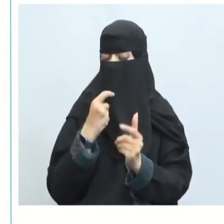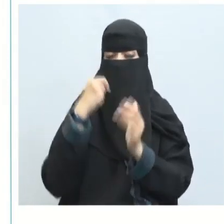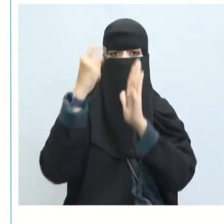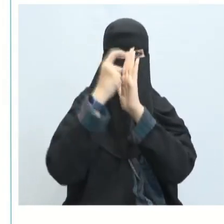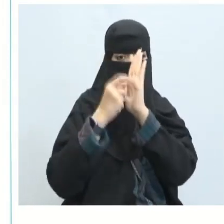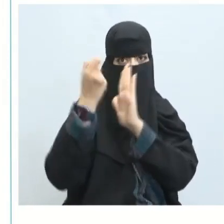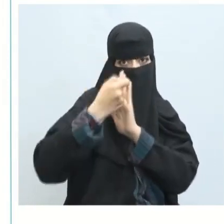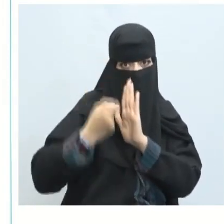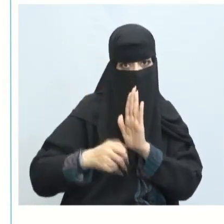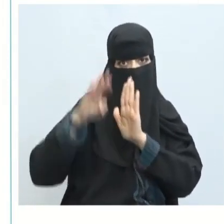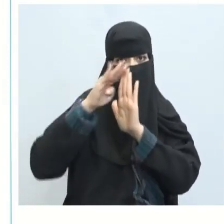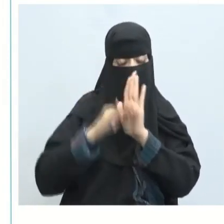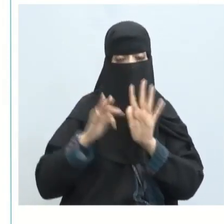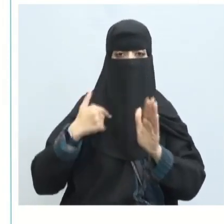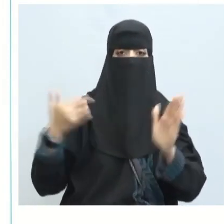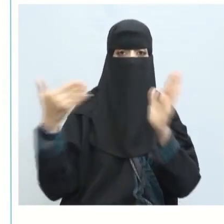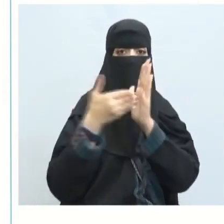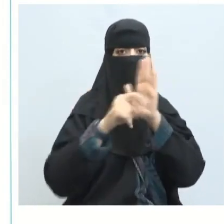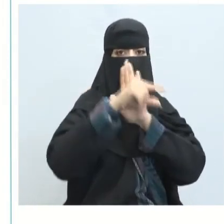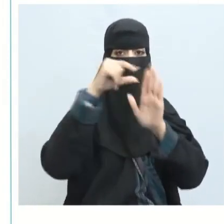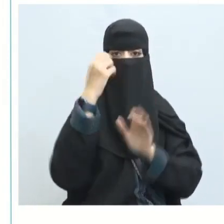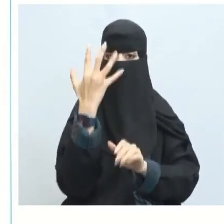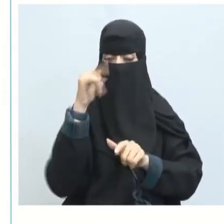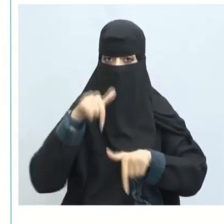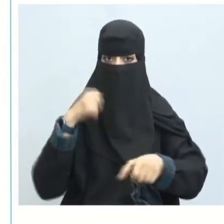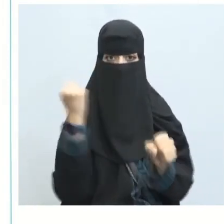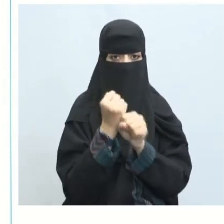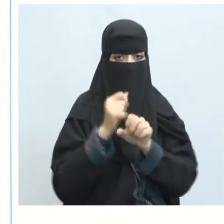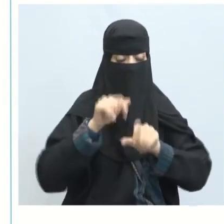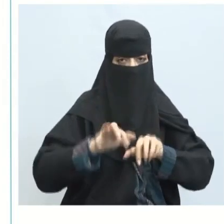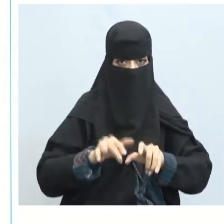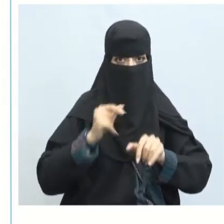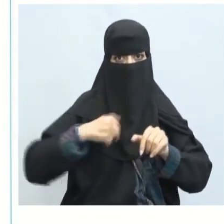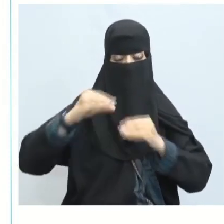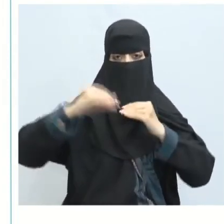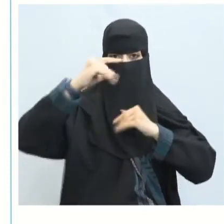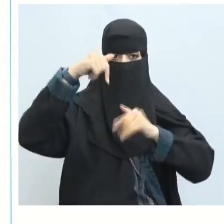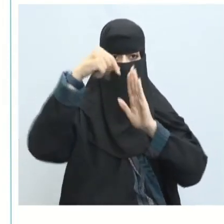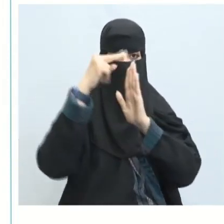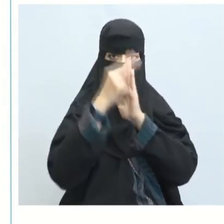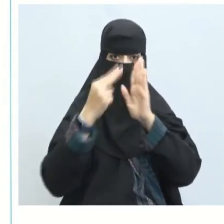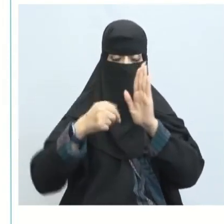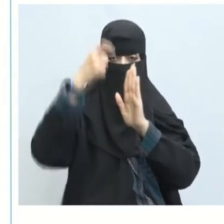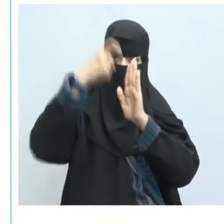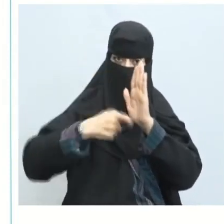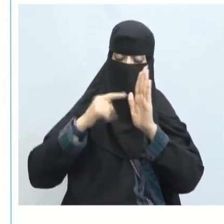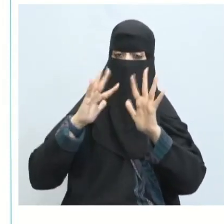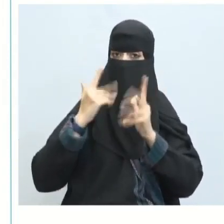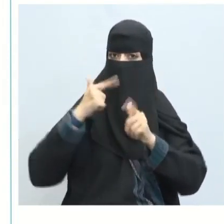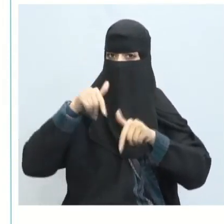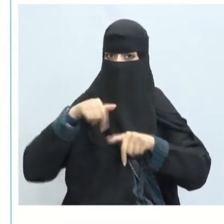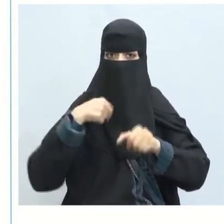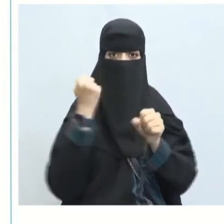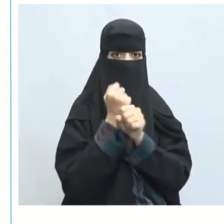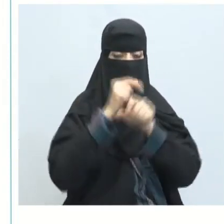الدرس الخامس تحدثنا عن المهام الكتابيه تحدثنا عن الكتابه الاداريه تحدثنا عن التقارير الاداريه ما هي